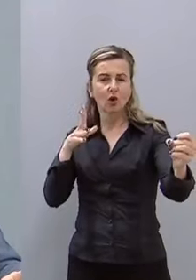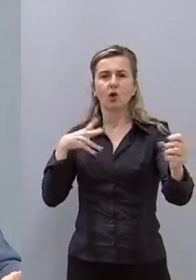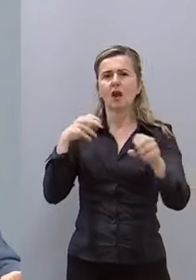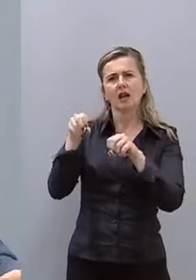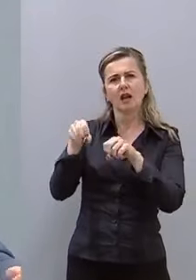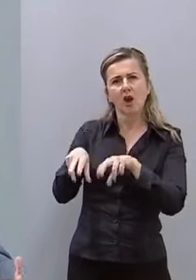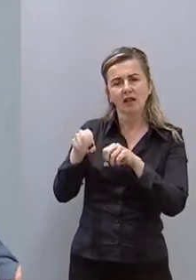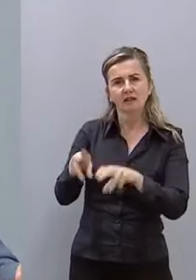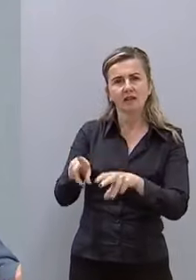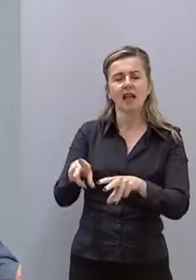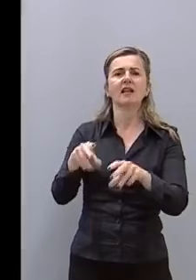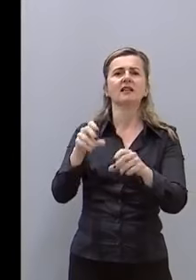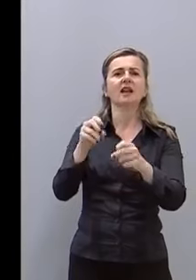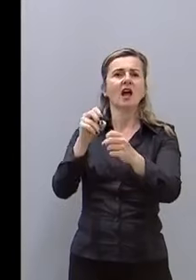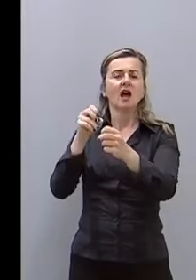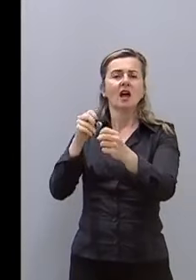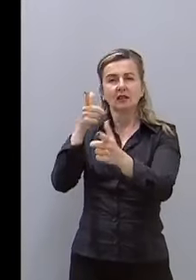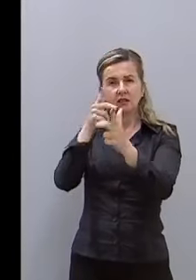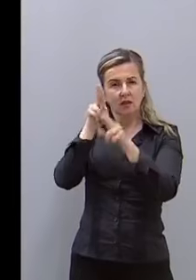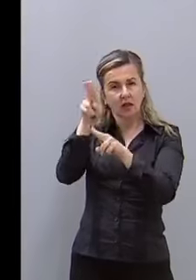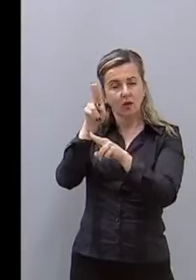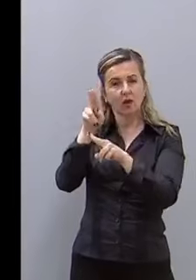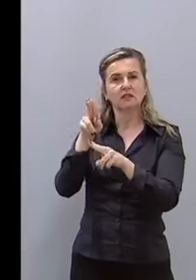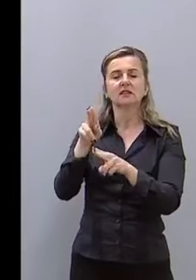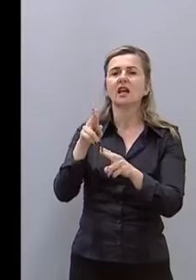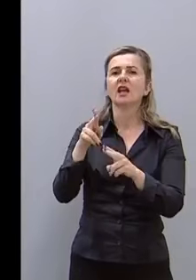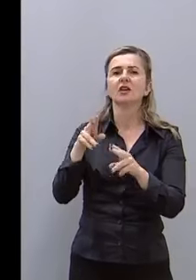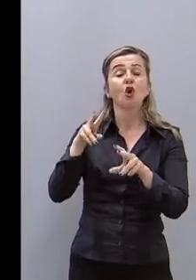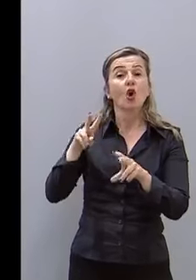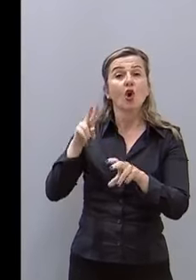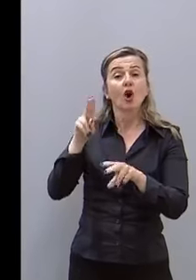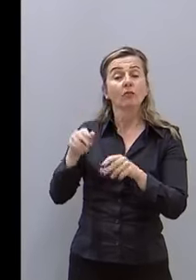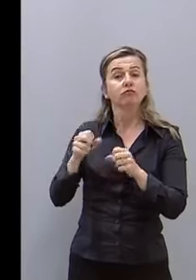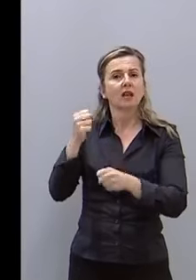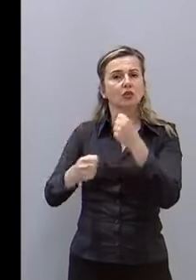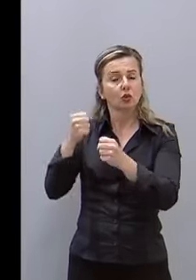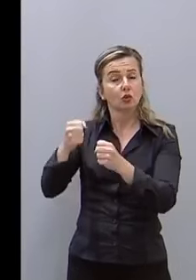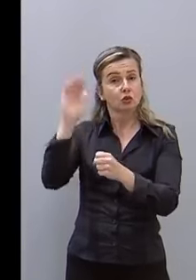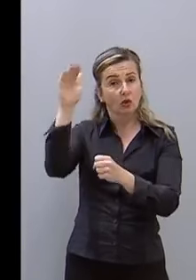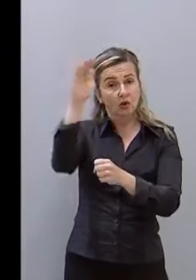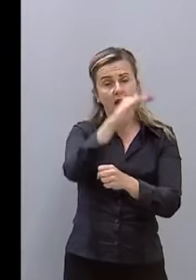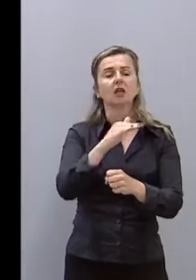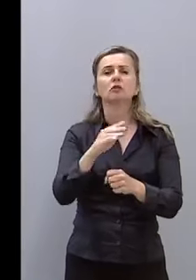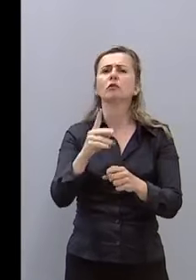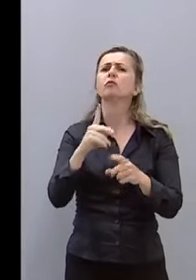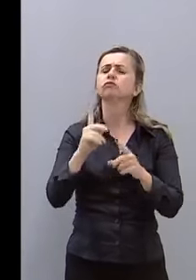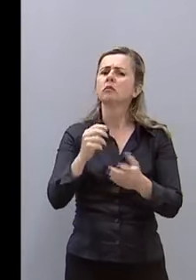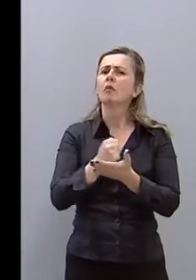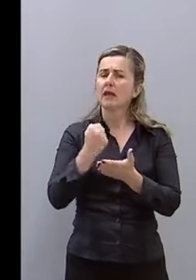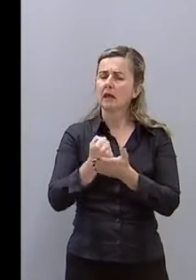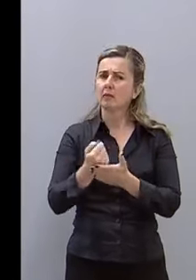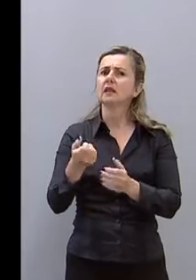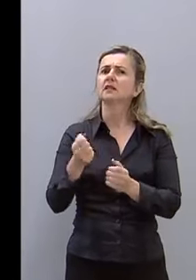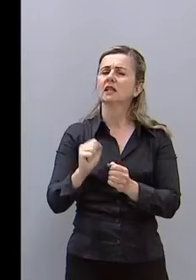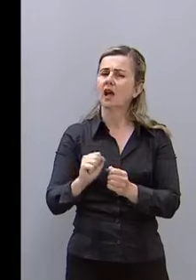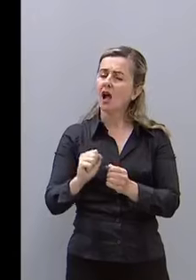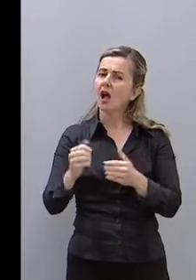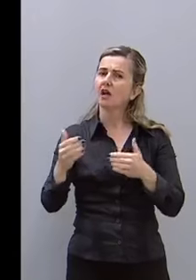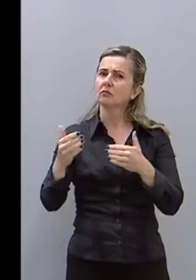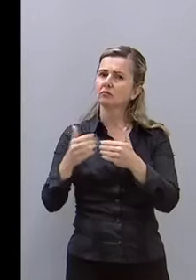tiro a segno escursionismo eccetera sono consentite anche nell'ambito dei rispettivi impianti